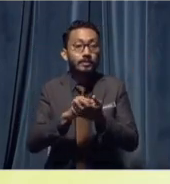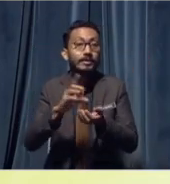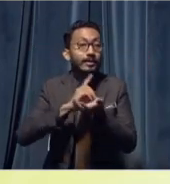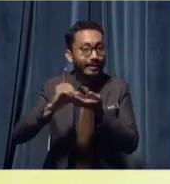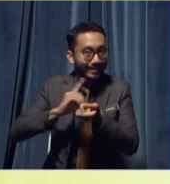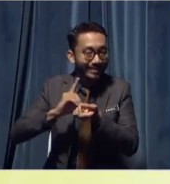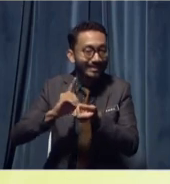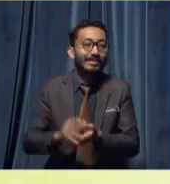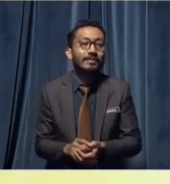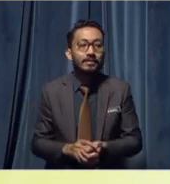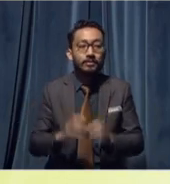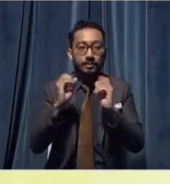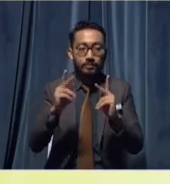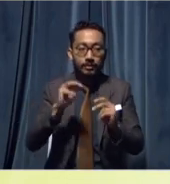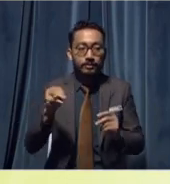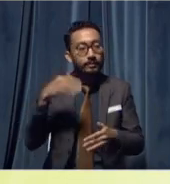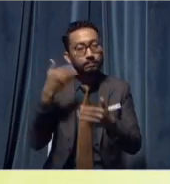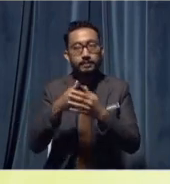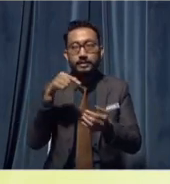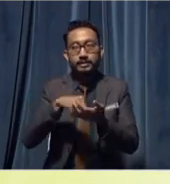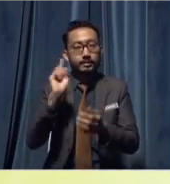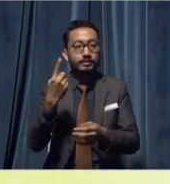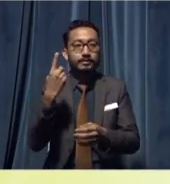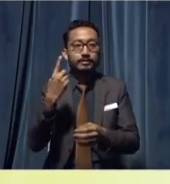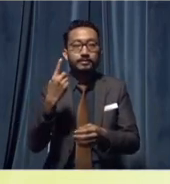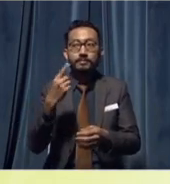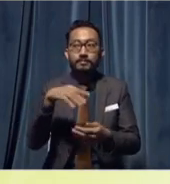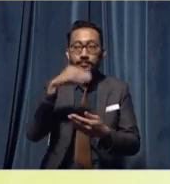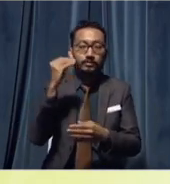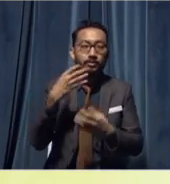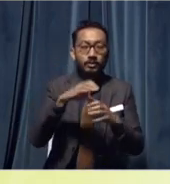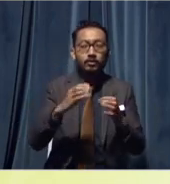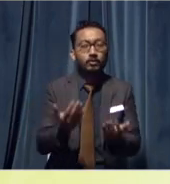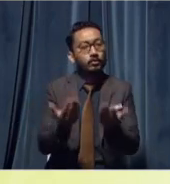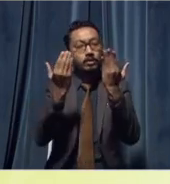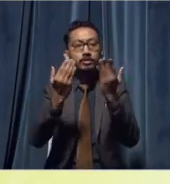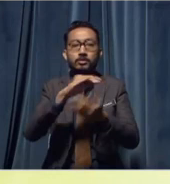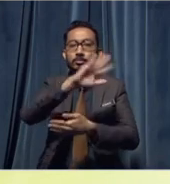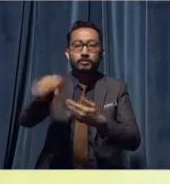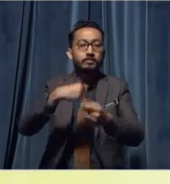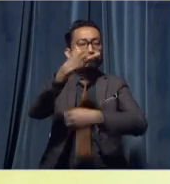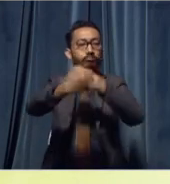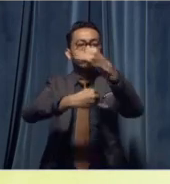Murid-murid, sampai di sini sahaja pembelajaran kita. cikgu doakan